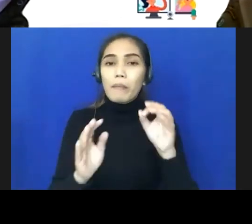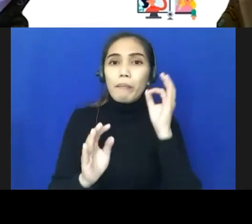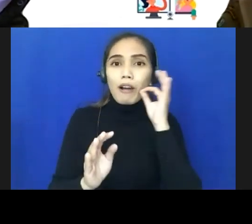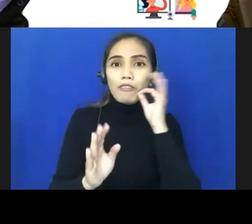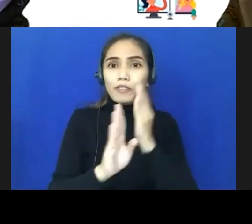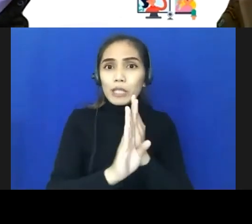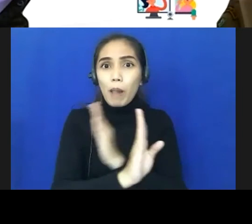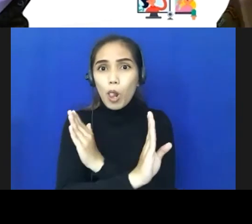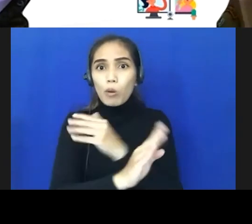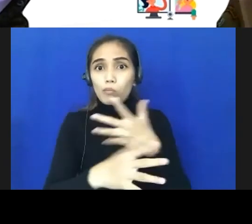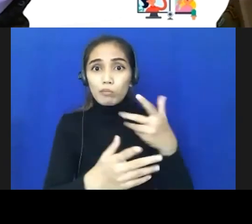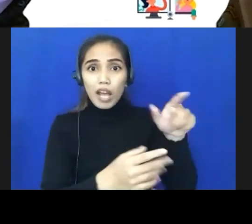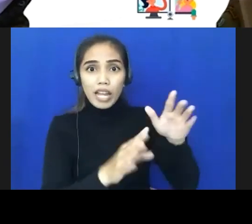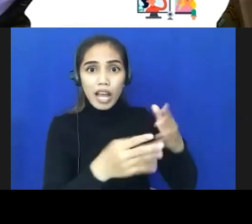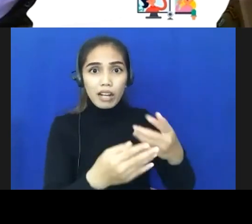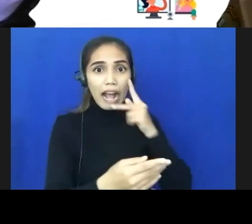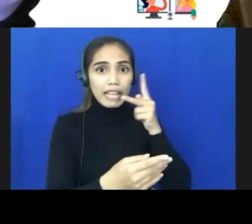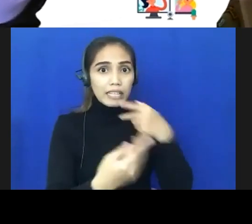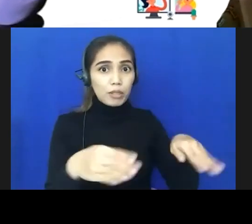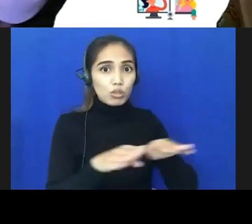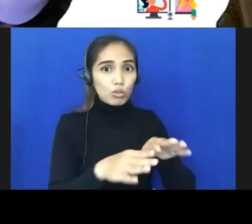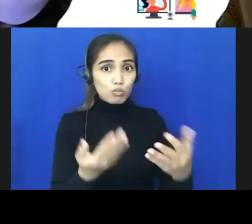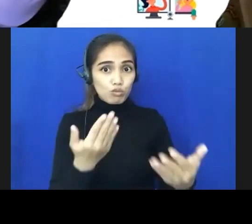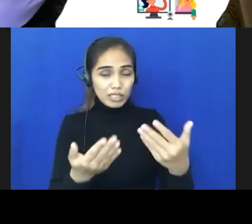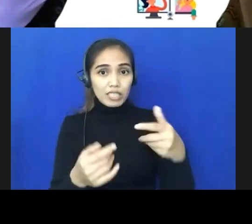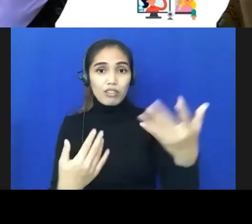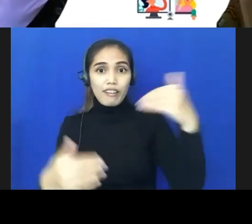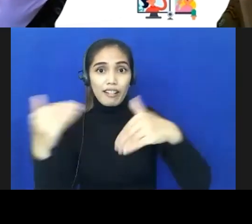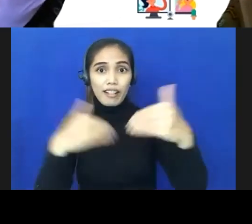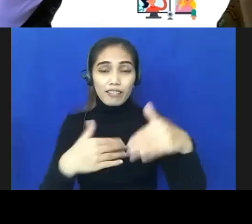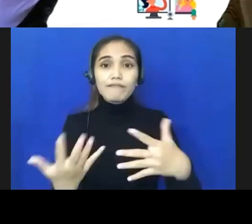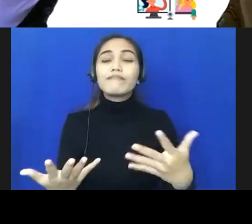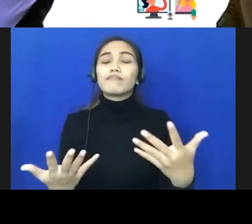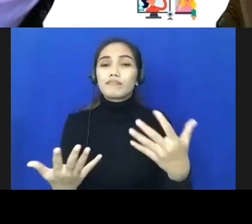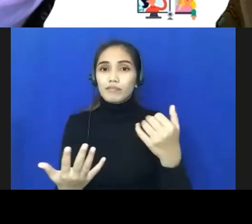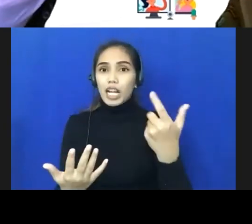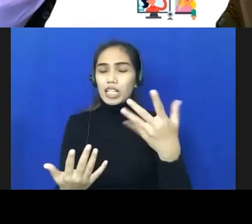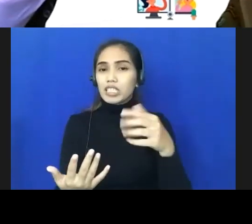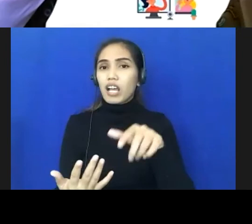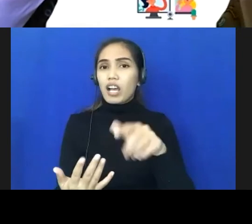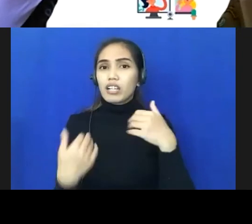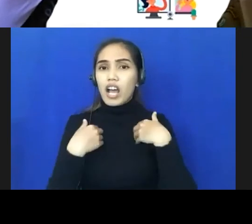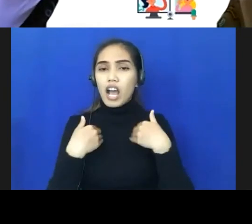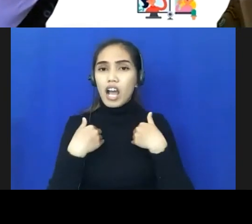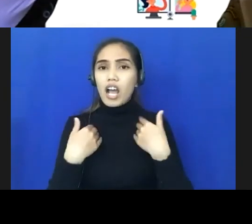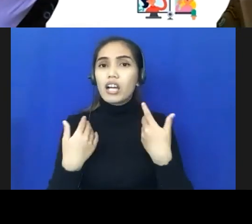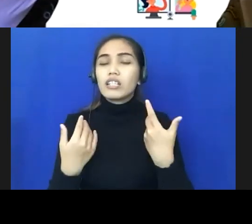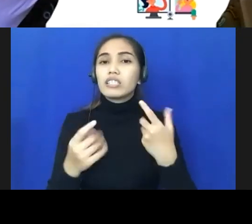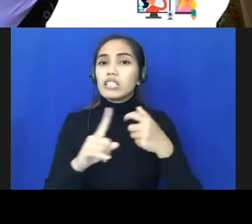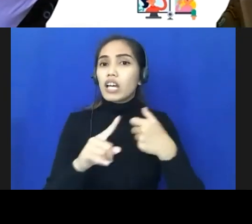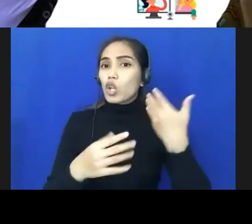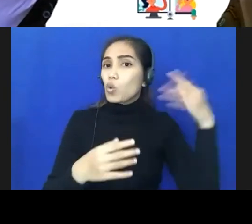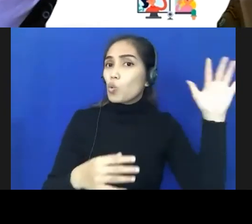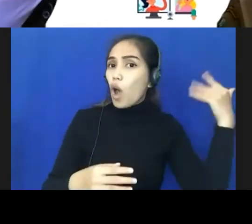ada sepatah dua patah kata untuk para peserta yang hadir siang ini. Mungkin beberapa diantaranya ada yang dari luar